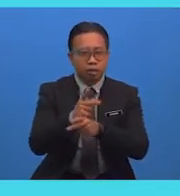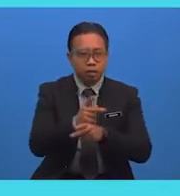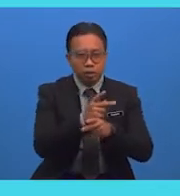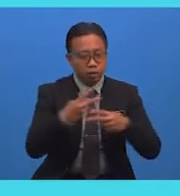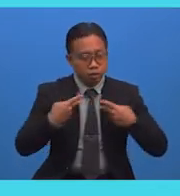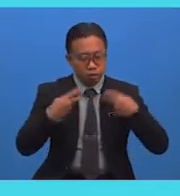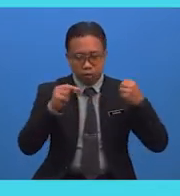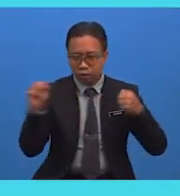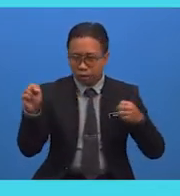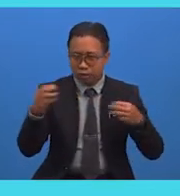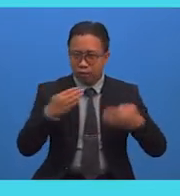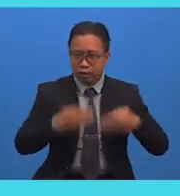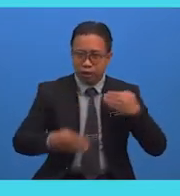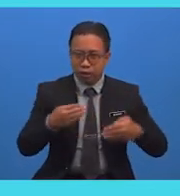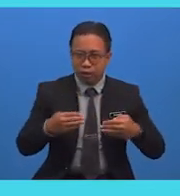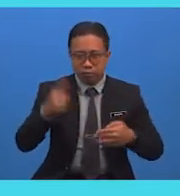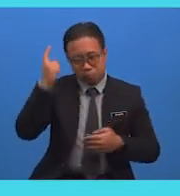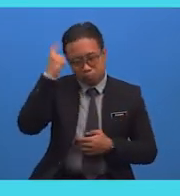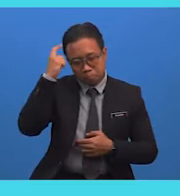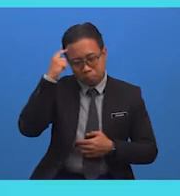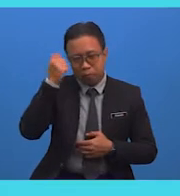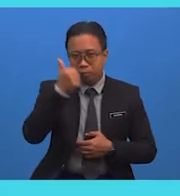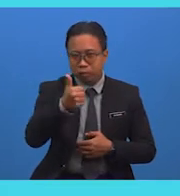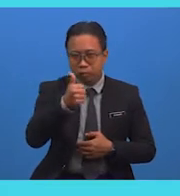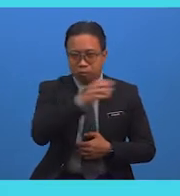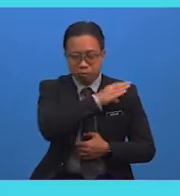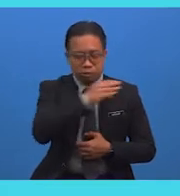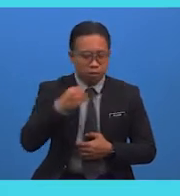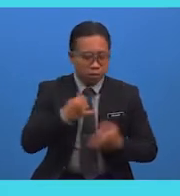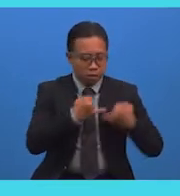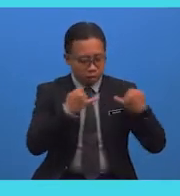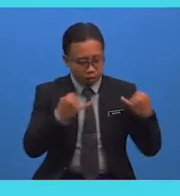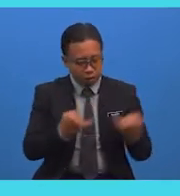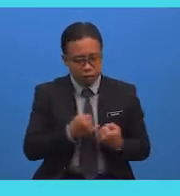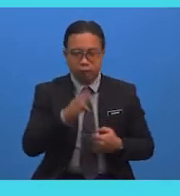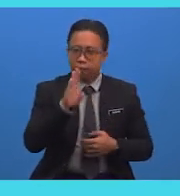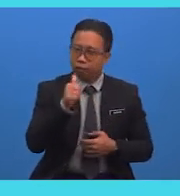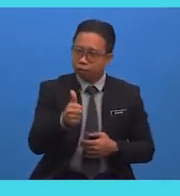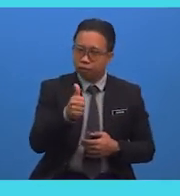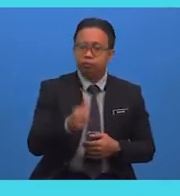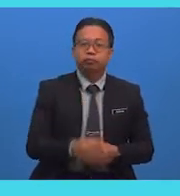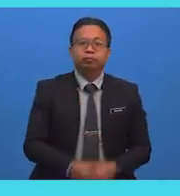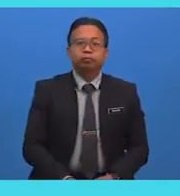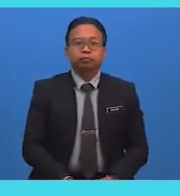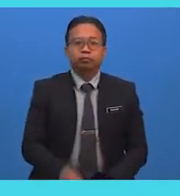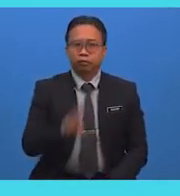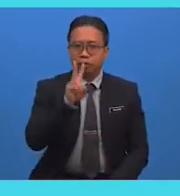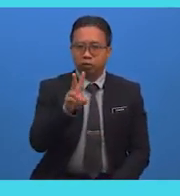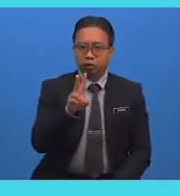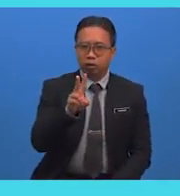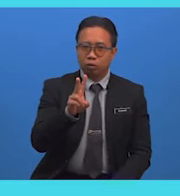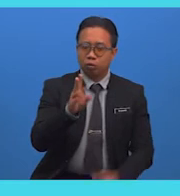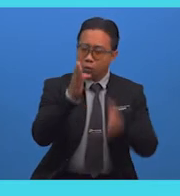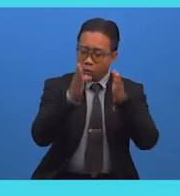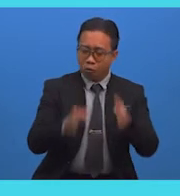jasmani, kecerdasan minda dan kejernihan hati. Pengajaran yang kedua, umat